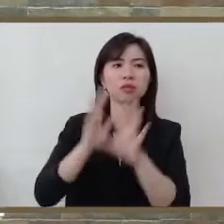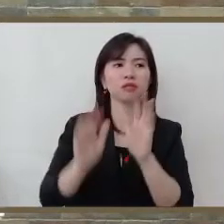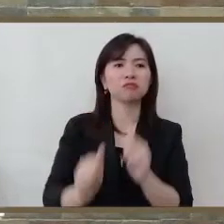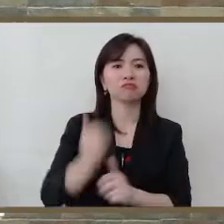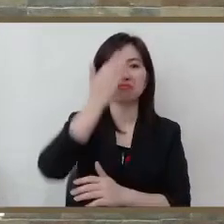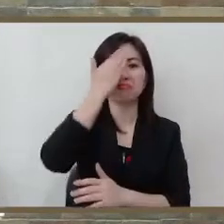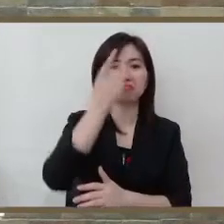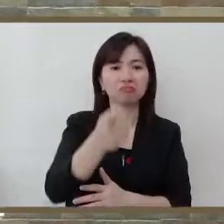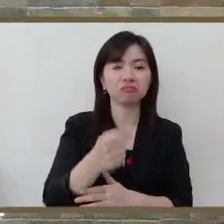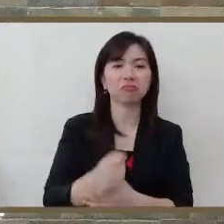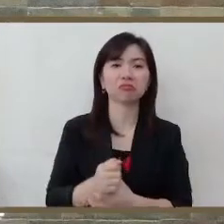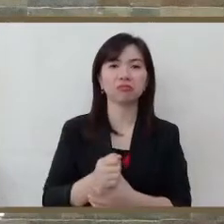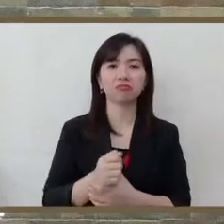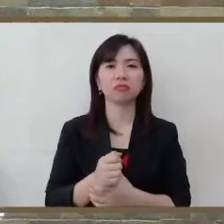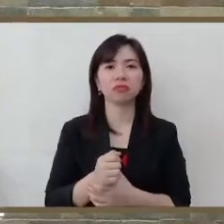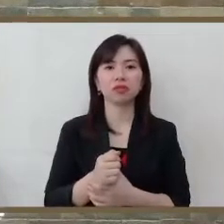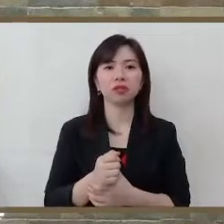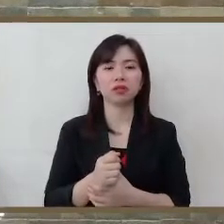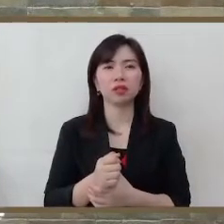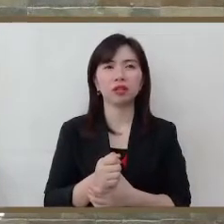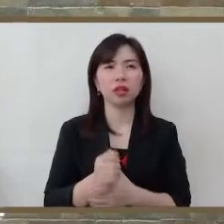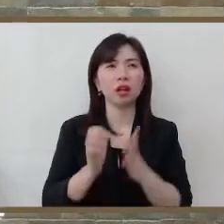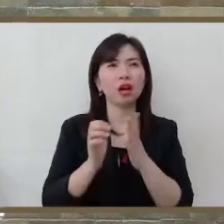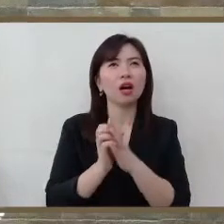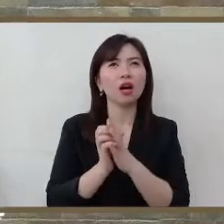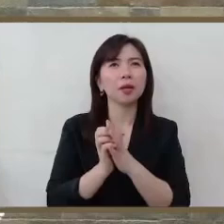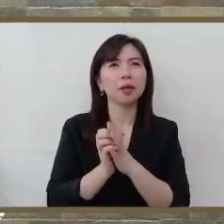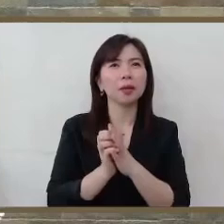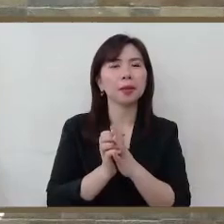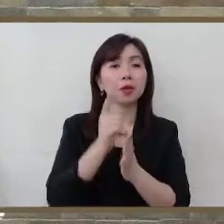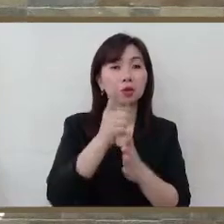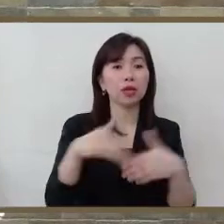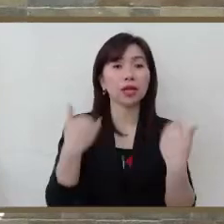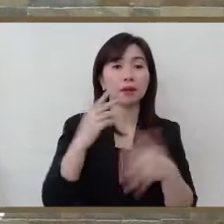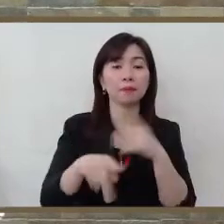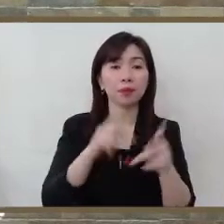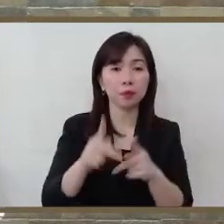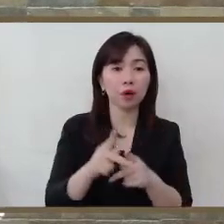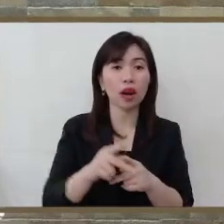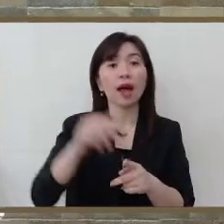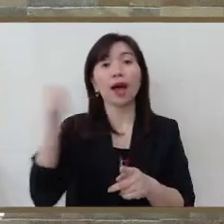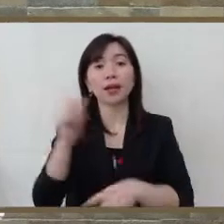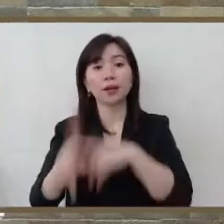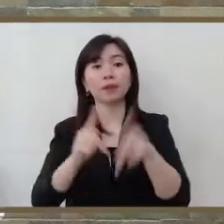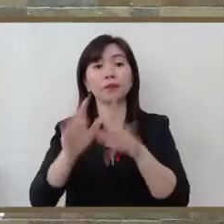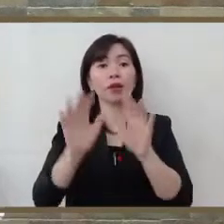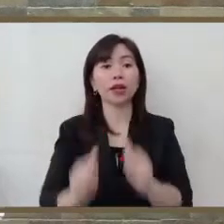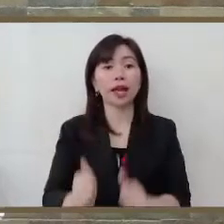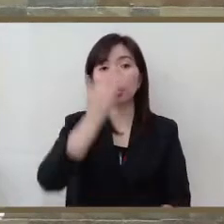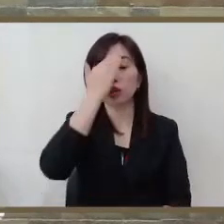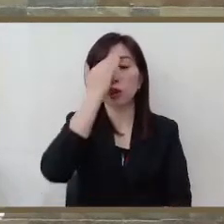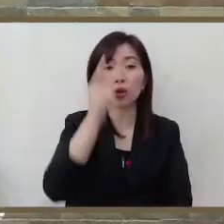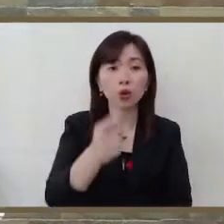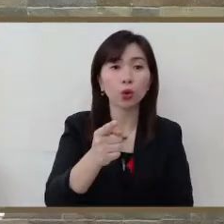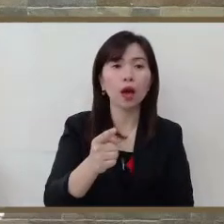ng lugar kung saan mo kinukuha ang prinsipyo mo sa buhay. Kapag kumuha ka ng prinsipyo,